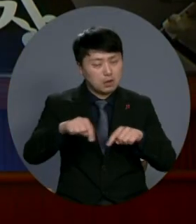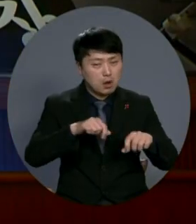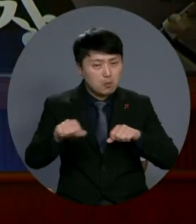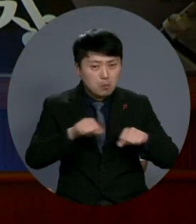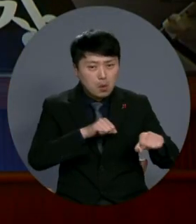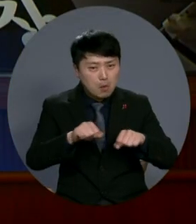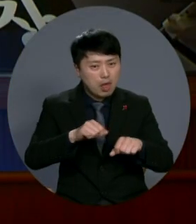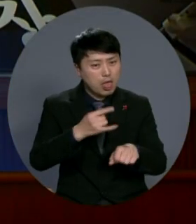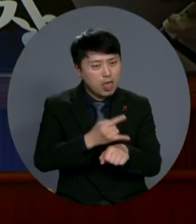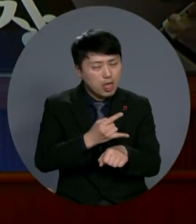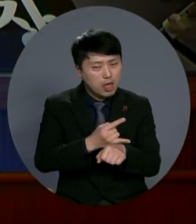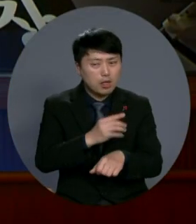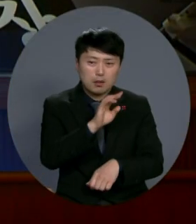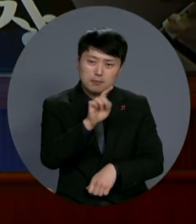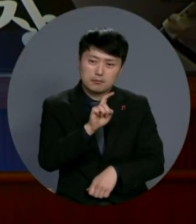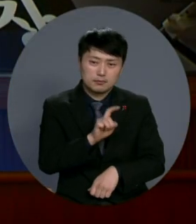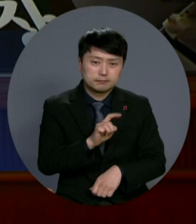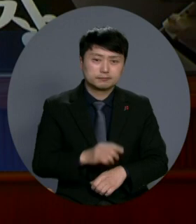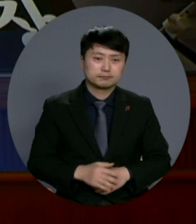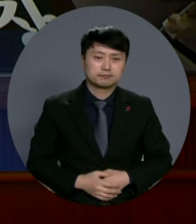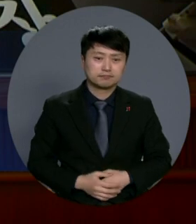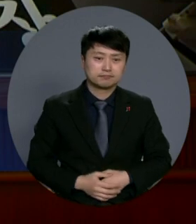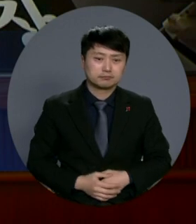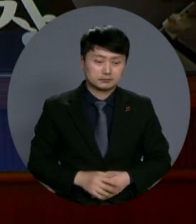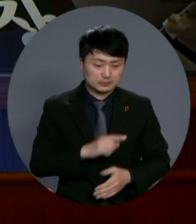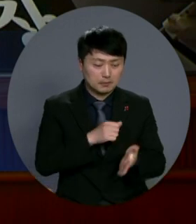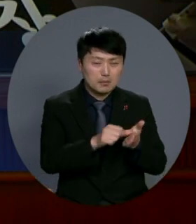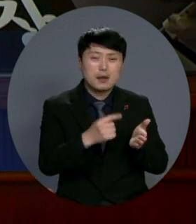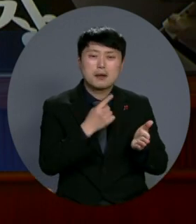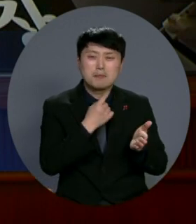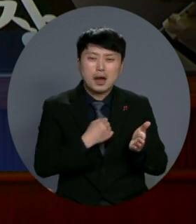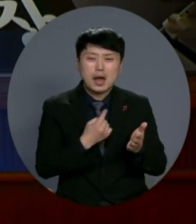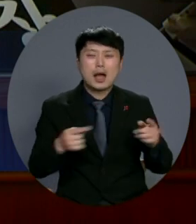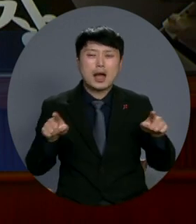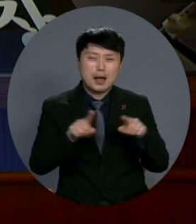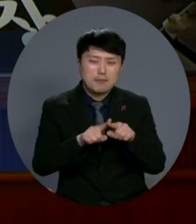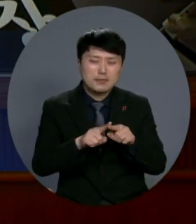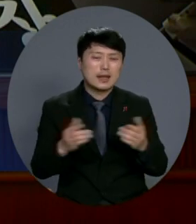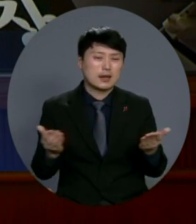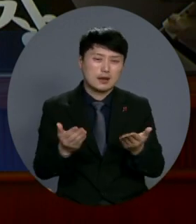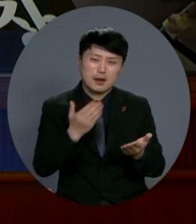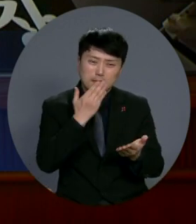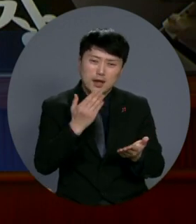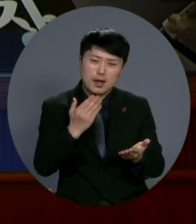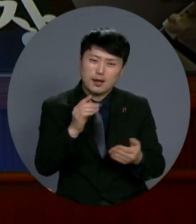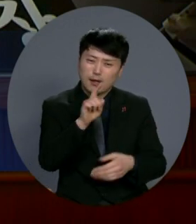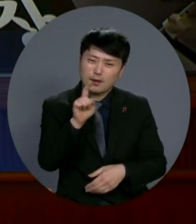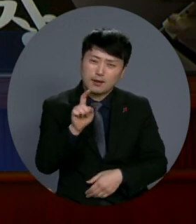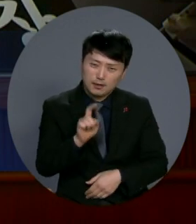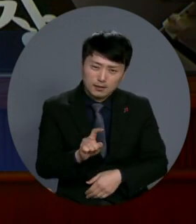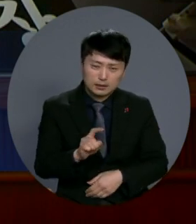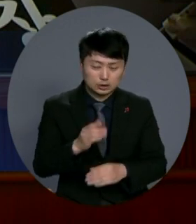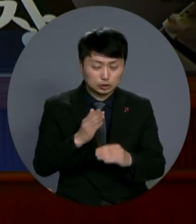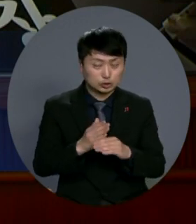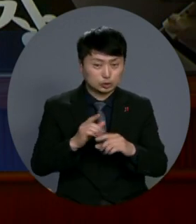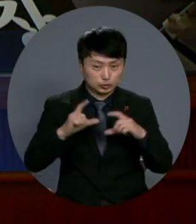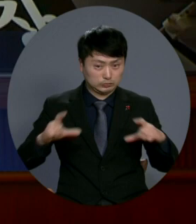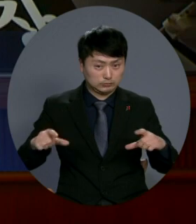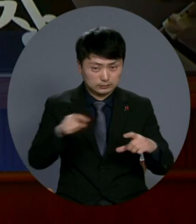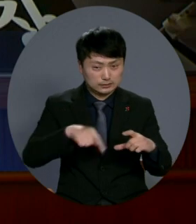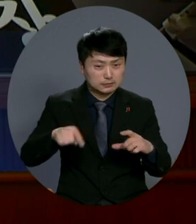해놓은 상태인데 정상적으로 그분이 같이 가지겠나. 자기 이제 의정 활동은 하겠지만 중국